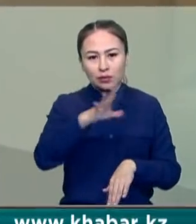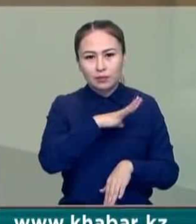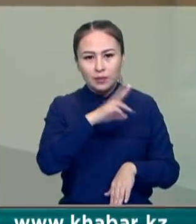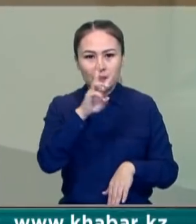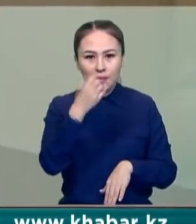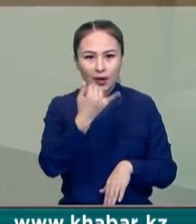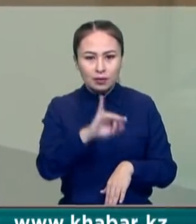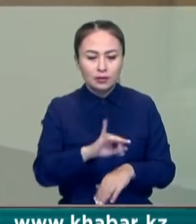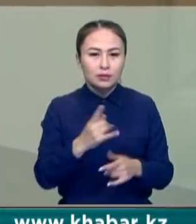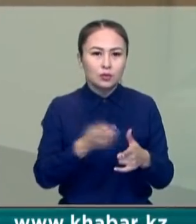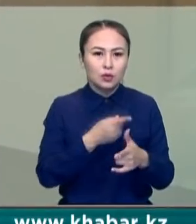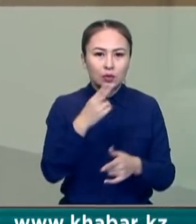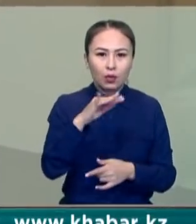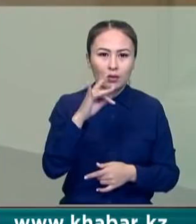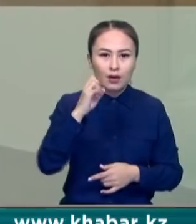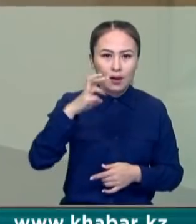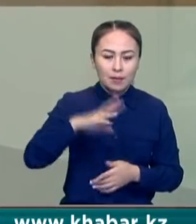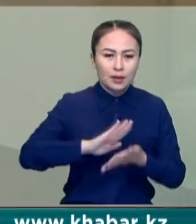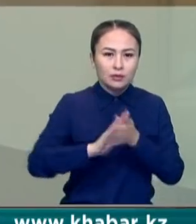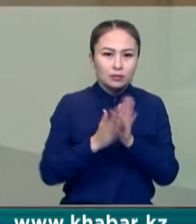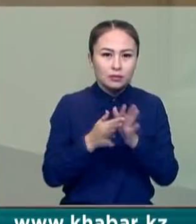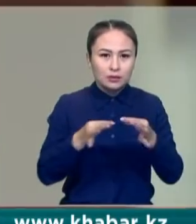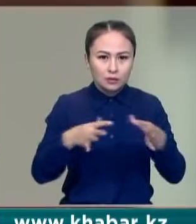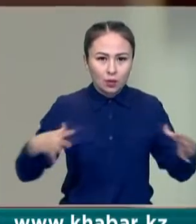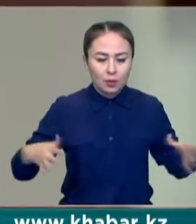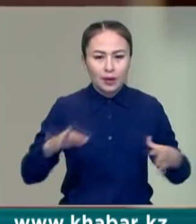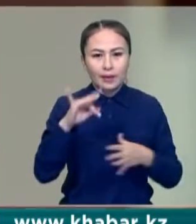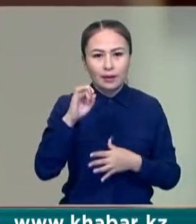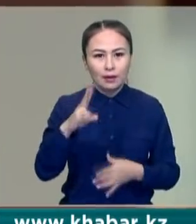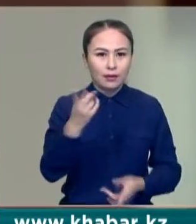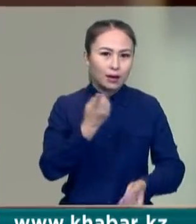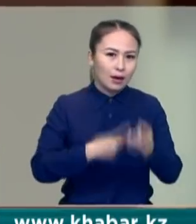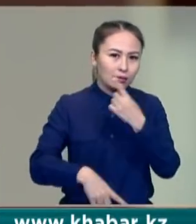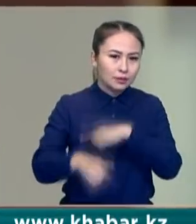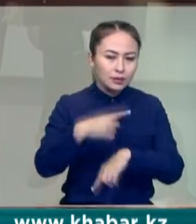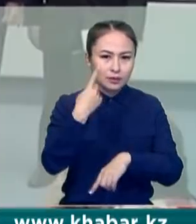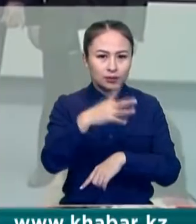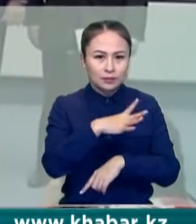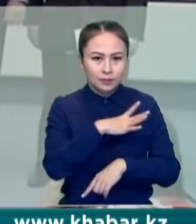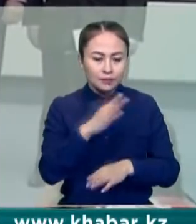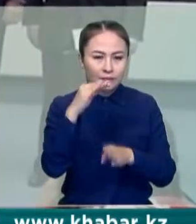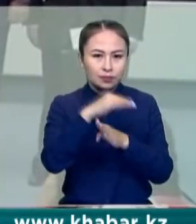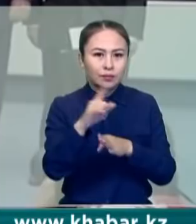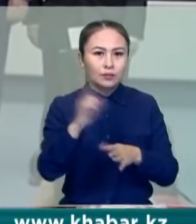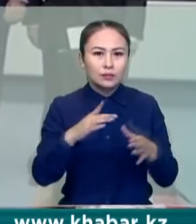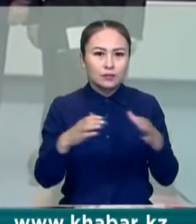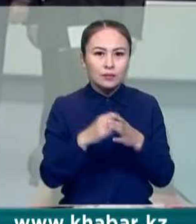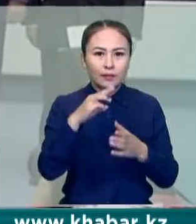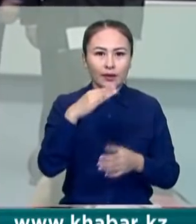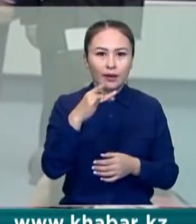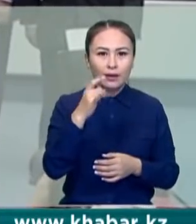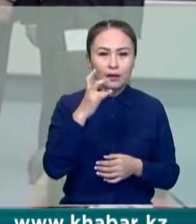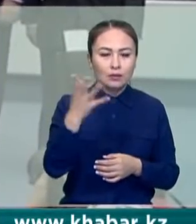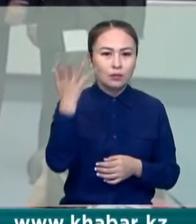Сол кезде Дональд Трамп ядролық келісімнен шығатын мәлімдеп, Иранға қайта санкция салатын айтқан болатын. Құрама Штаттар Тегеранды